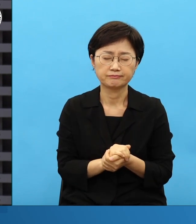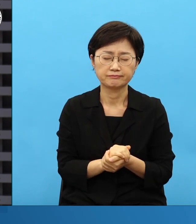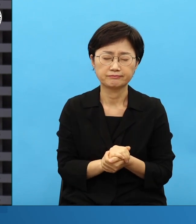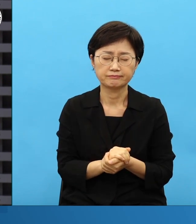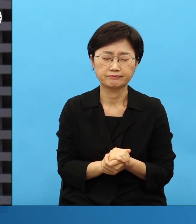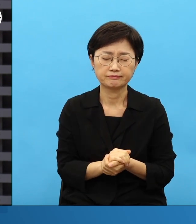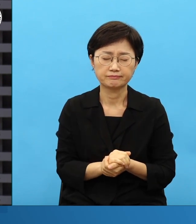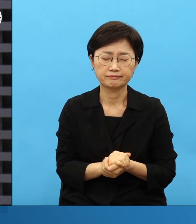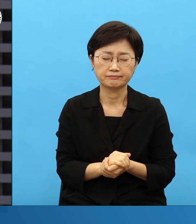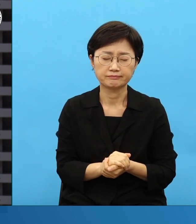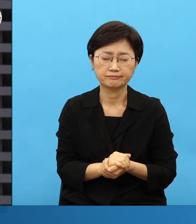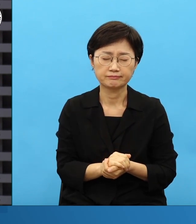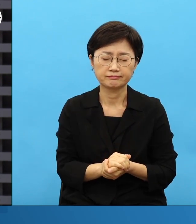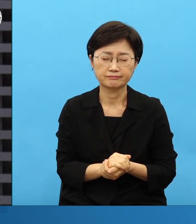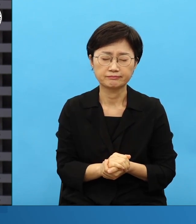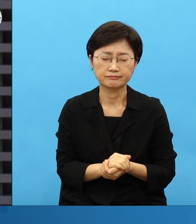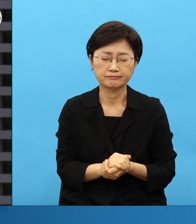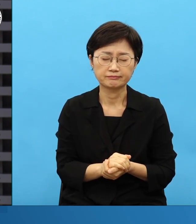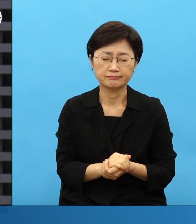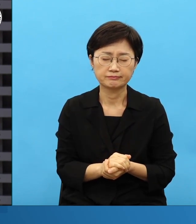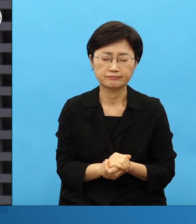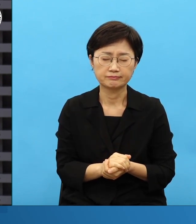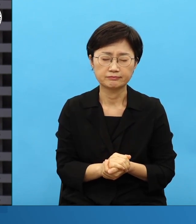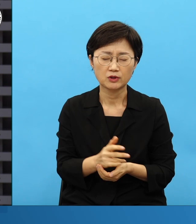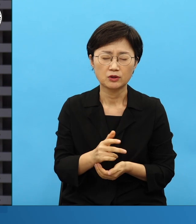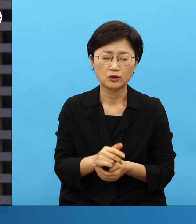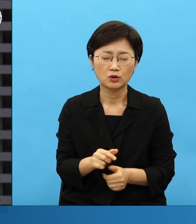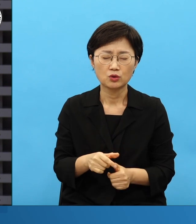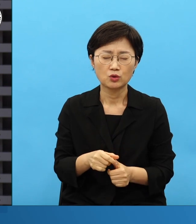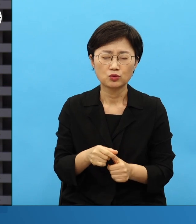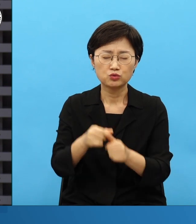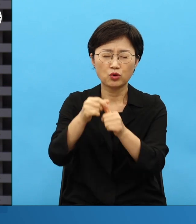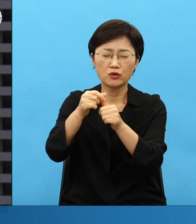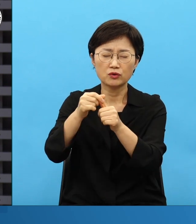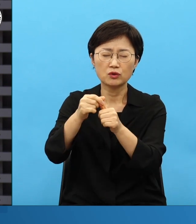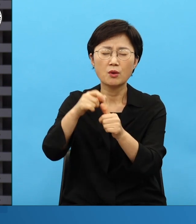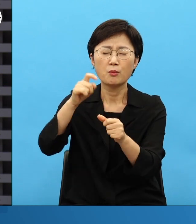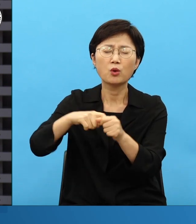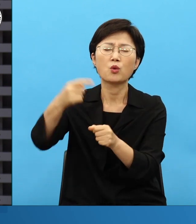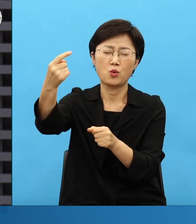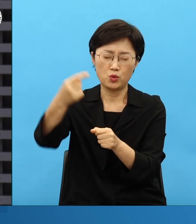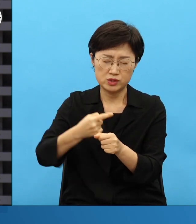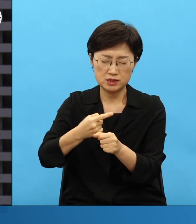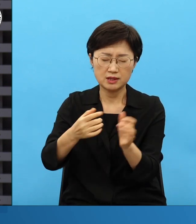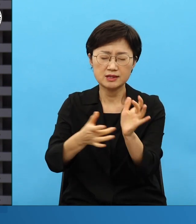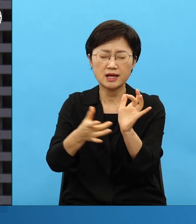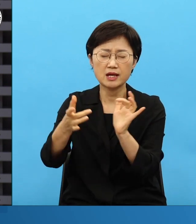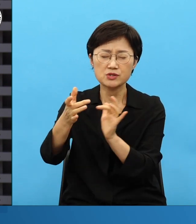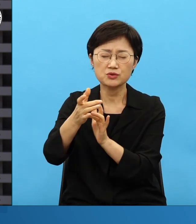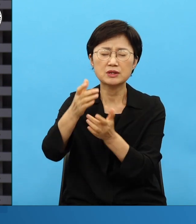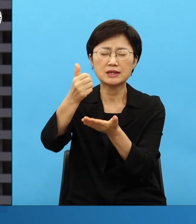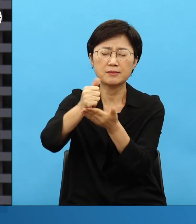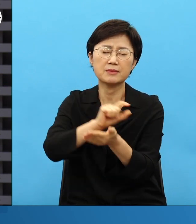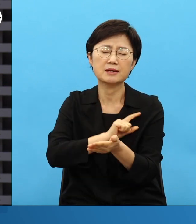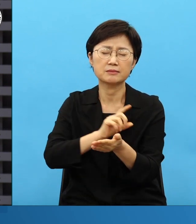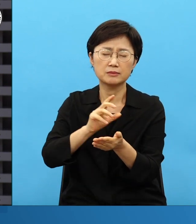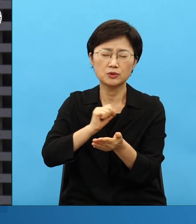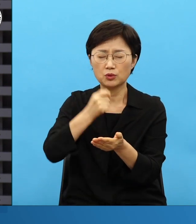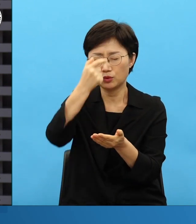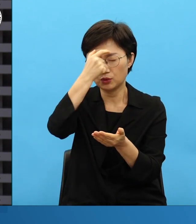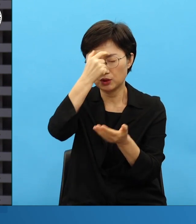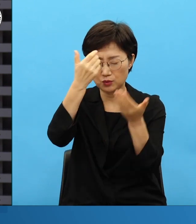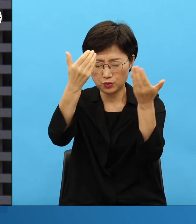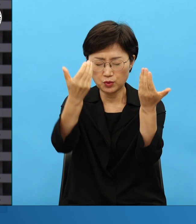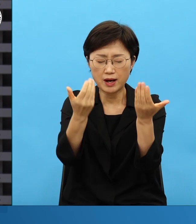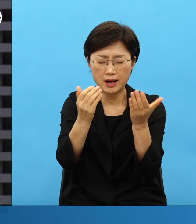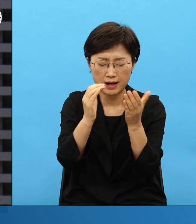blessing of God's kingdom coming upon us. 우리의 구원자로 이 땅에 오신 그리스도이신 예수님의 이름으로 기도드리옵나이다. We